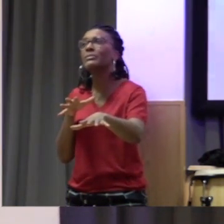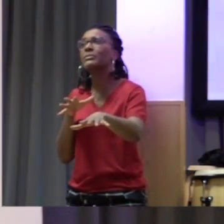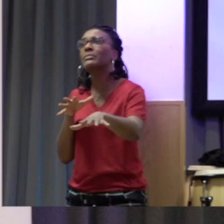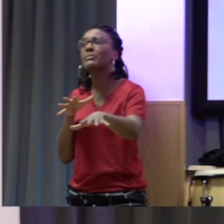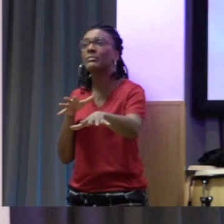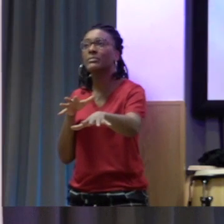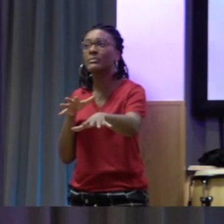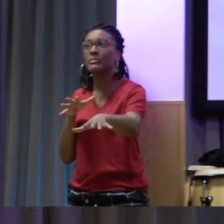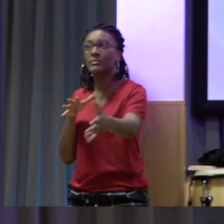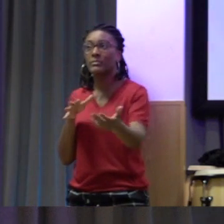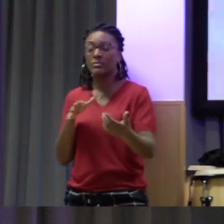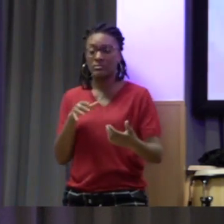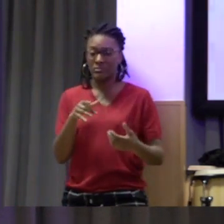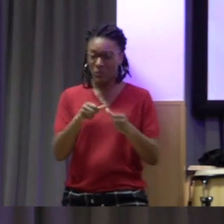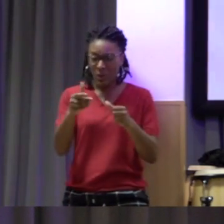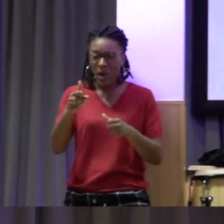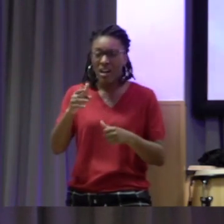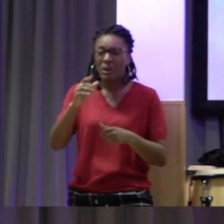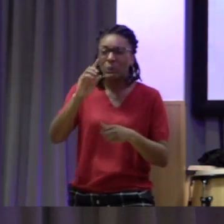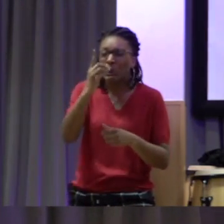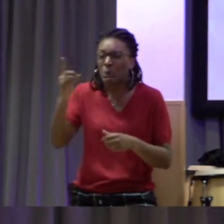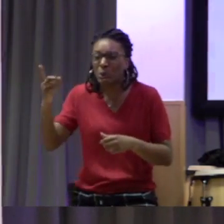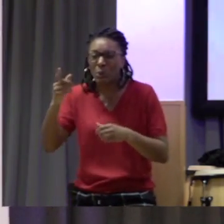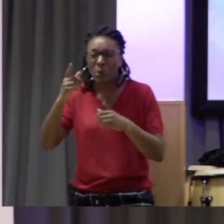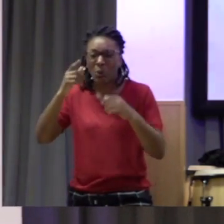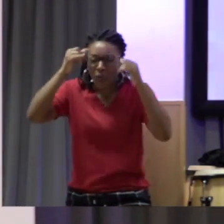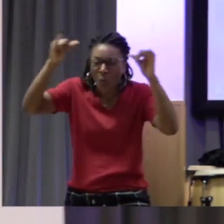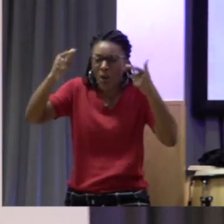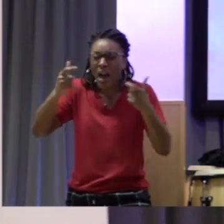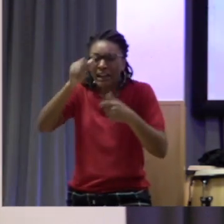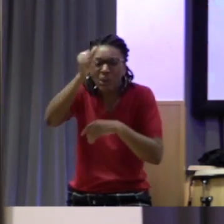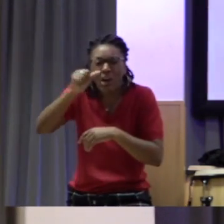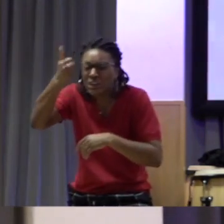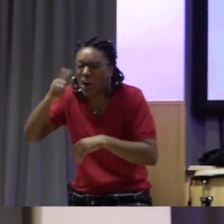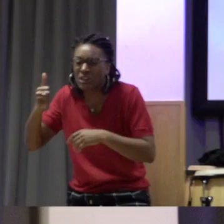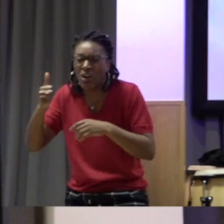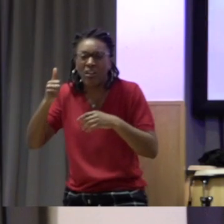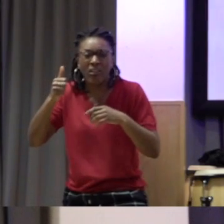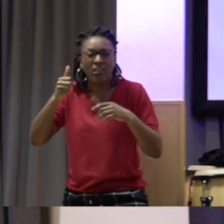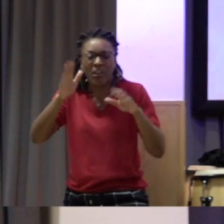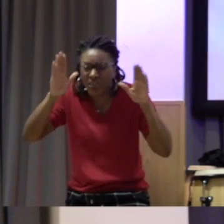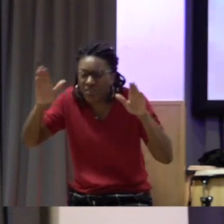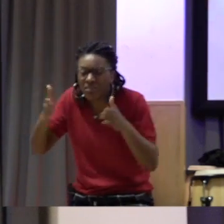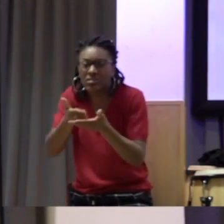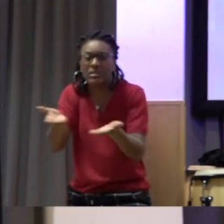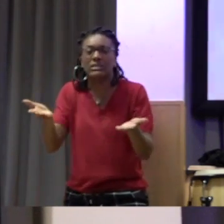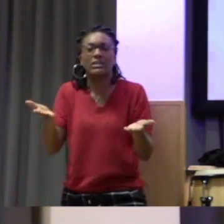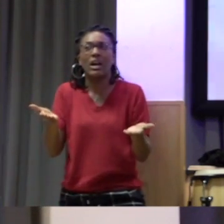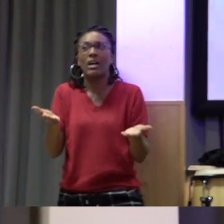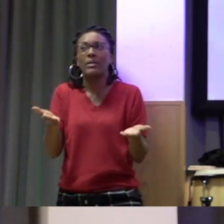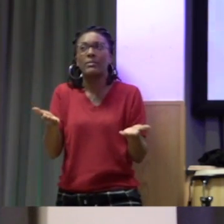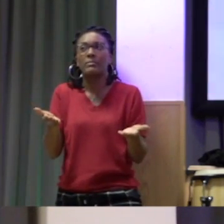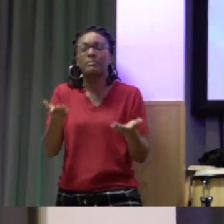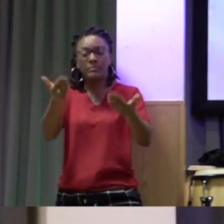les appelèrent. Et ils ont sacrifié au Baal et ont fait de l'accent aux idoles. Et quand nous continuons par rapport à